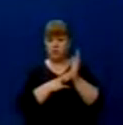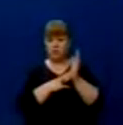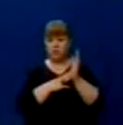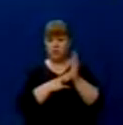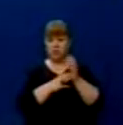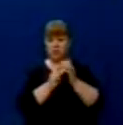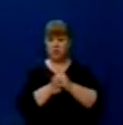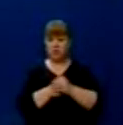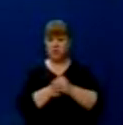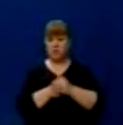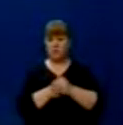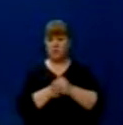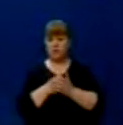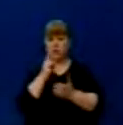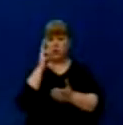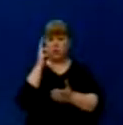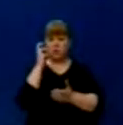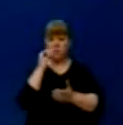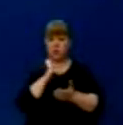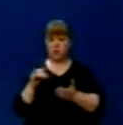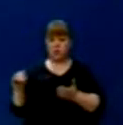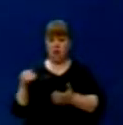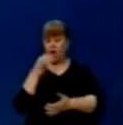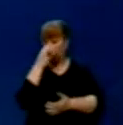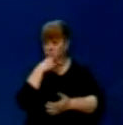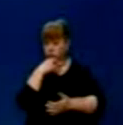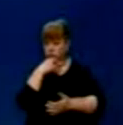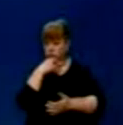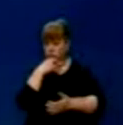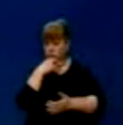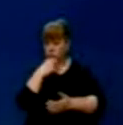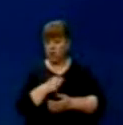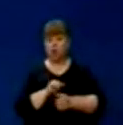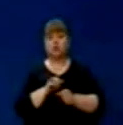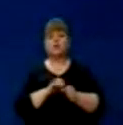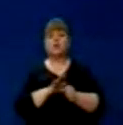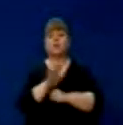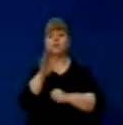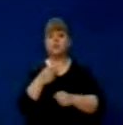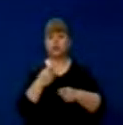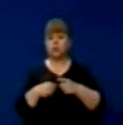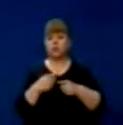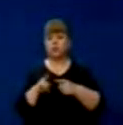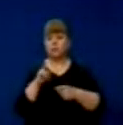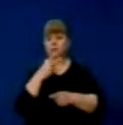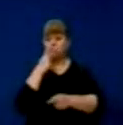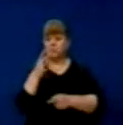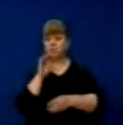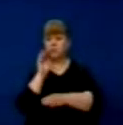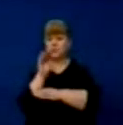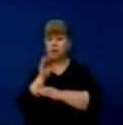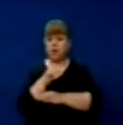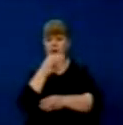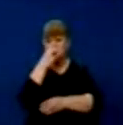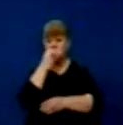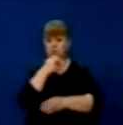ka ofru 1 milion cop të barit të këtil, i cili është refuzu për shkak që është thonë se bari ka një